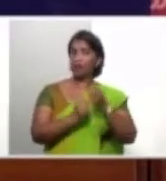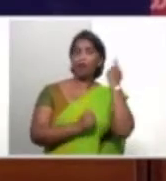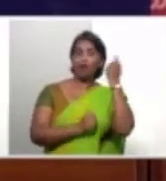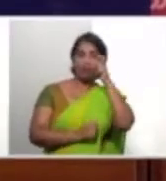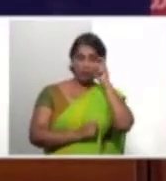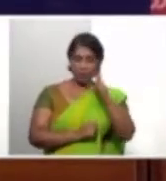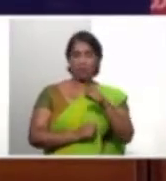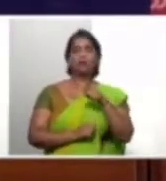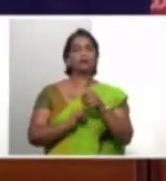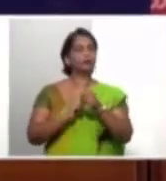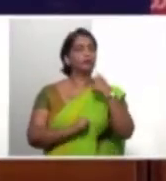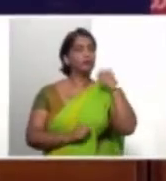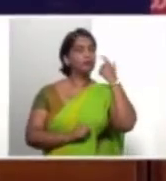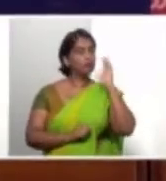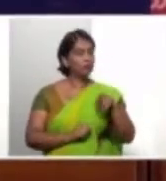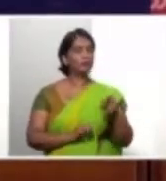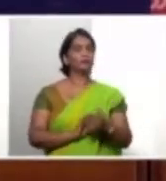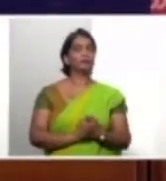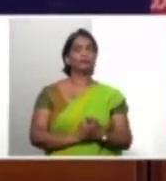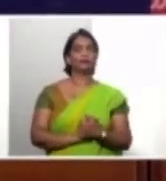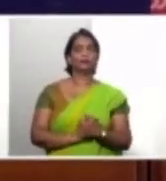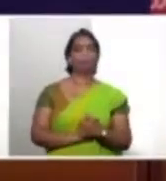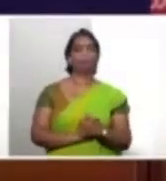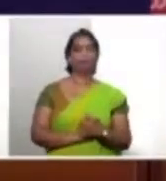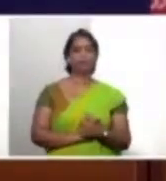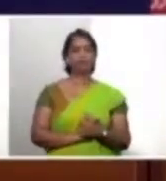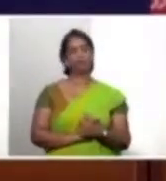කඩිනමින් ගැනීමට බලාපොරොත්තු වෙනවද?